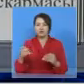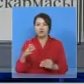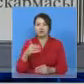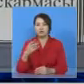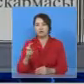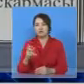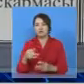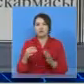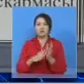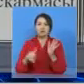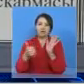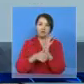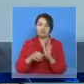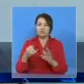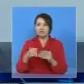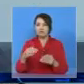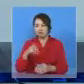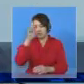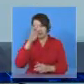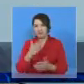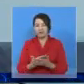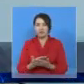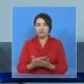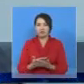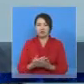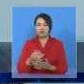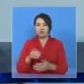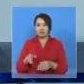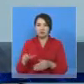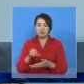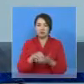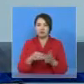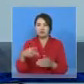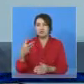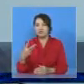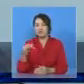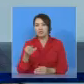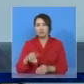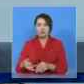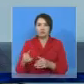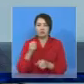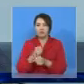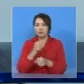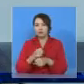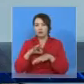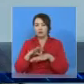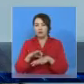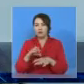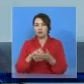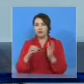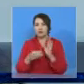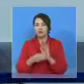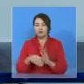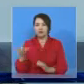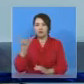96 гектар. Қазіргі кезде мемлекеттік қордағы аэрозольді генератормен 2 аэрозольді генератор жұмыс істеуде. Сонымен қатар